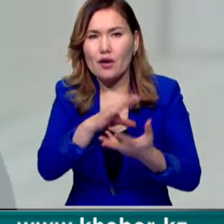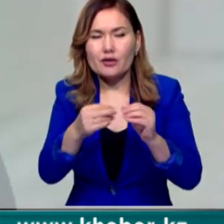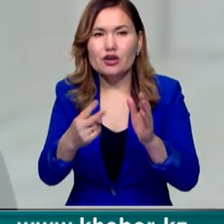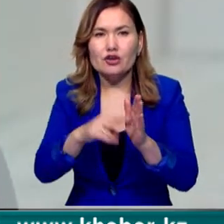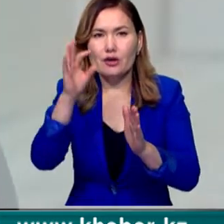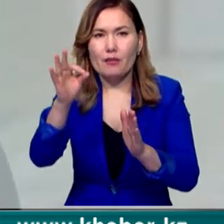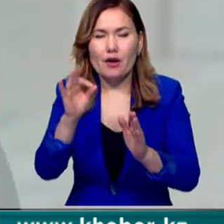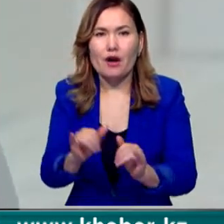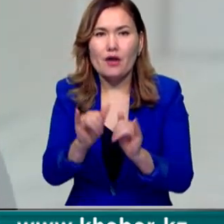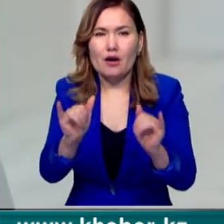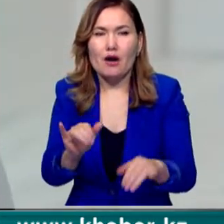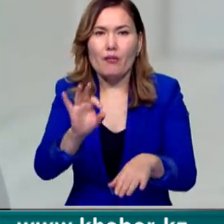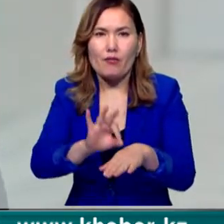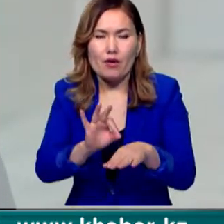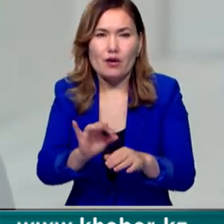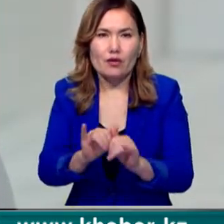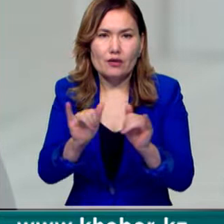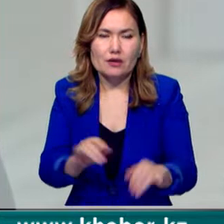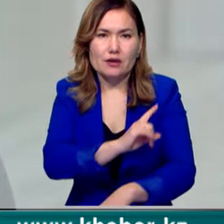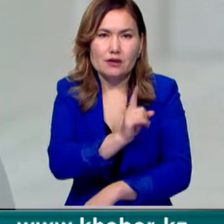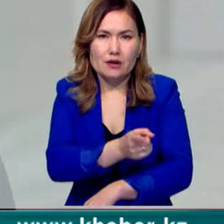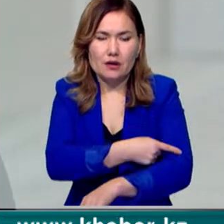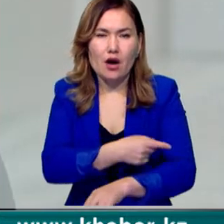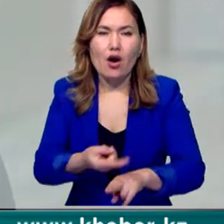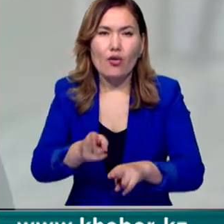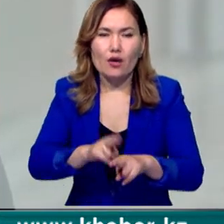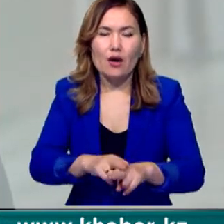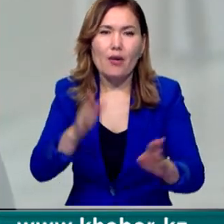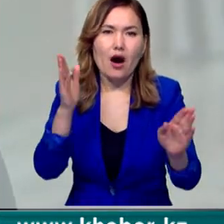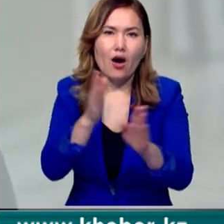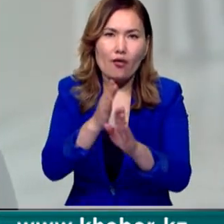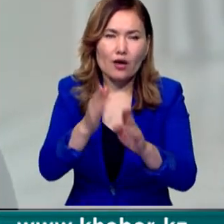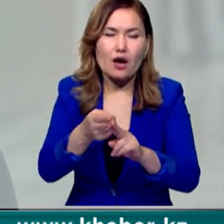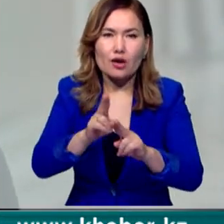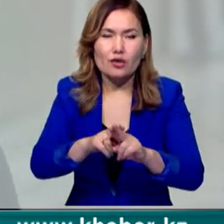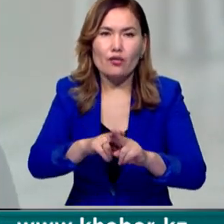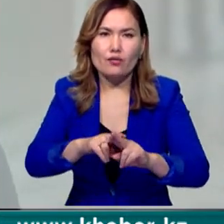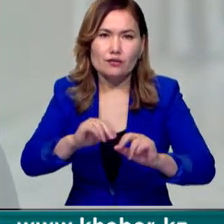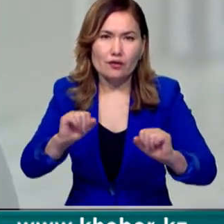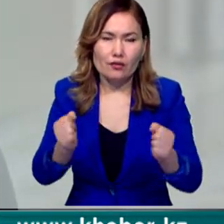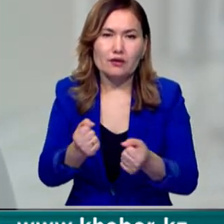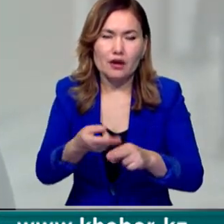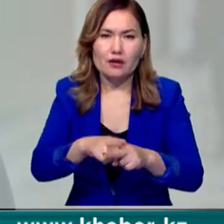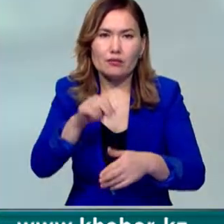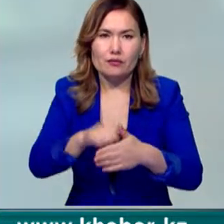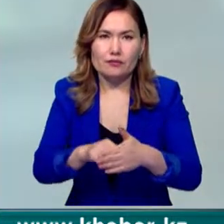7% артқаны байқалып отыр. Оны негізі осы ауа райының күрт өзгеруімен байланыстырамыз.